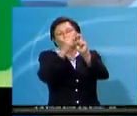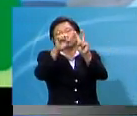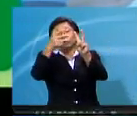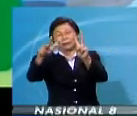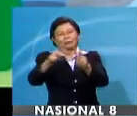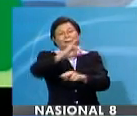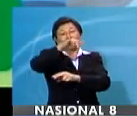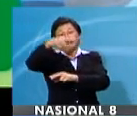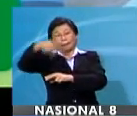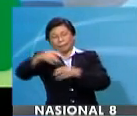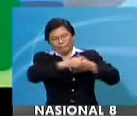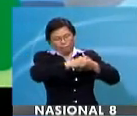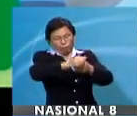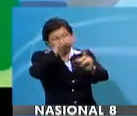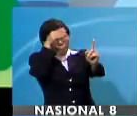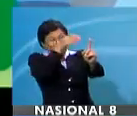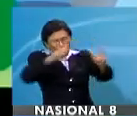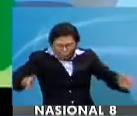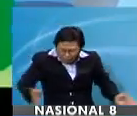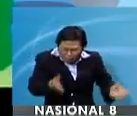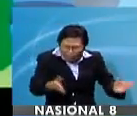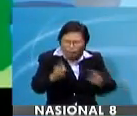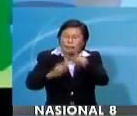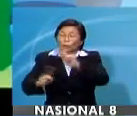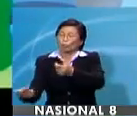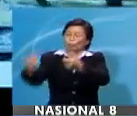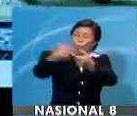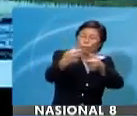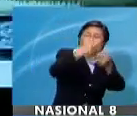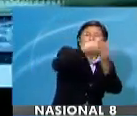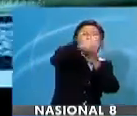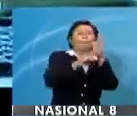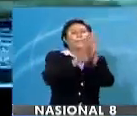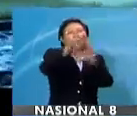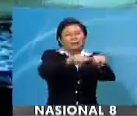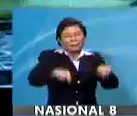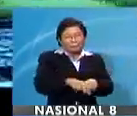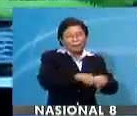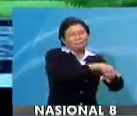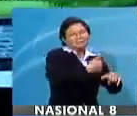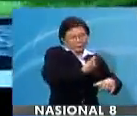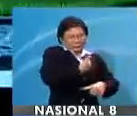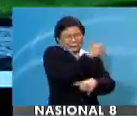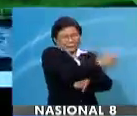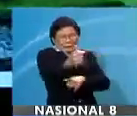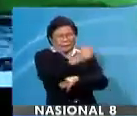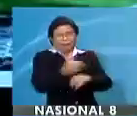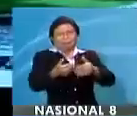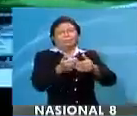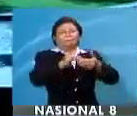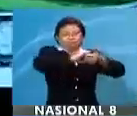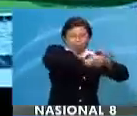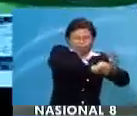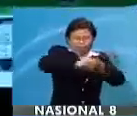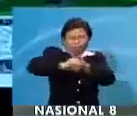jpp dapat menjadi pemangkin ke arah menggalakkan penyertaan penduduk dalam program pembangunan kawasan setempat serta mewujudkan hubungan baik